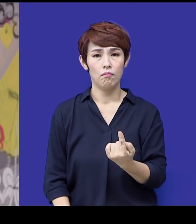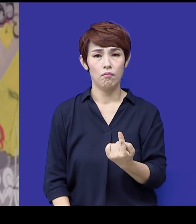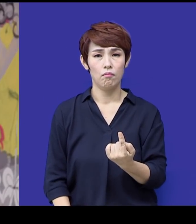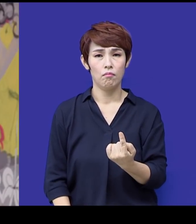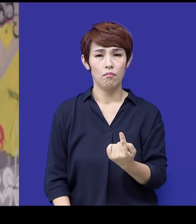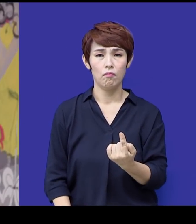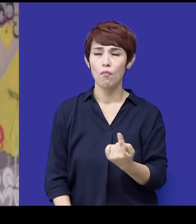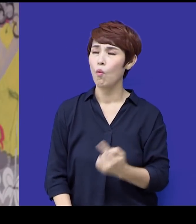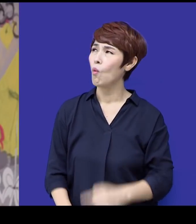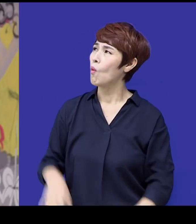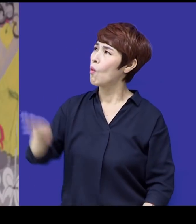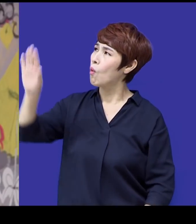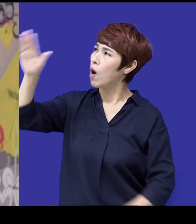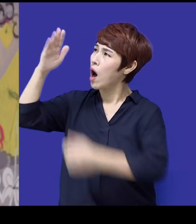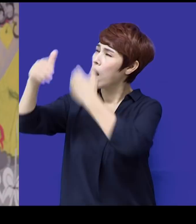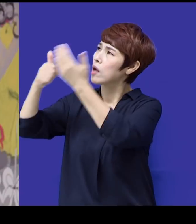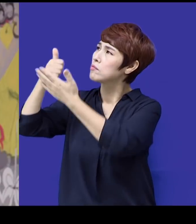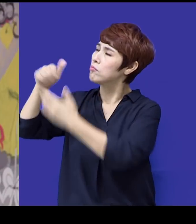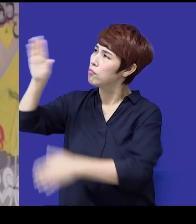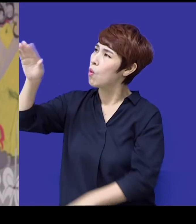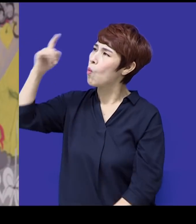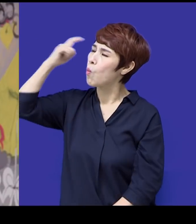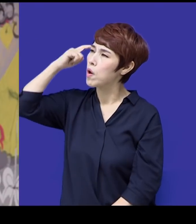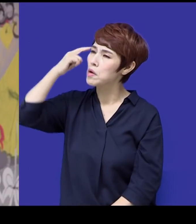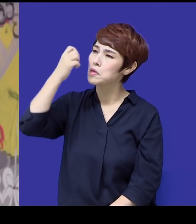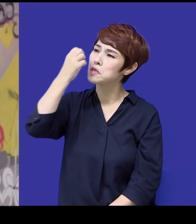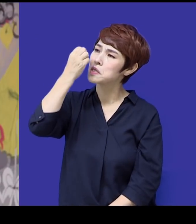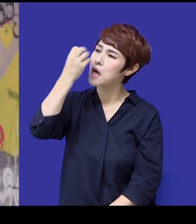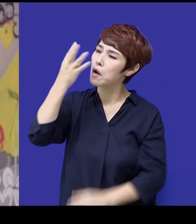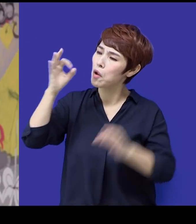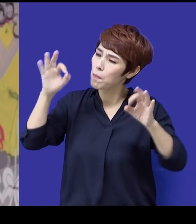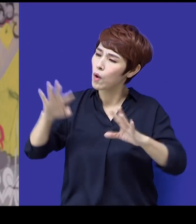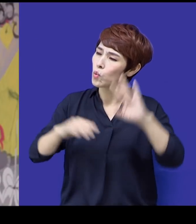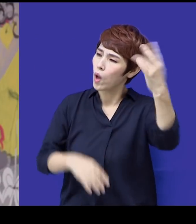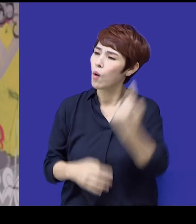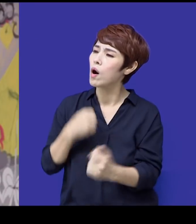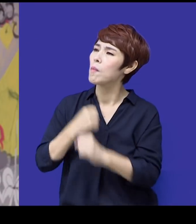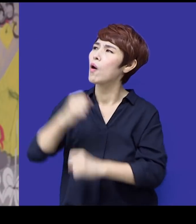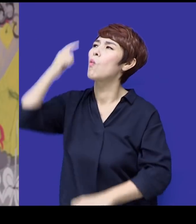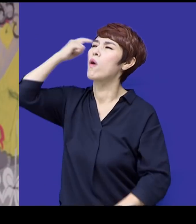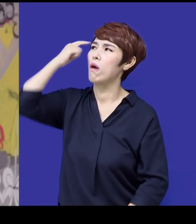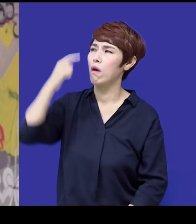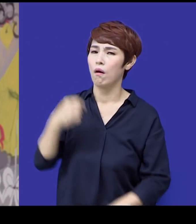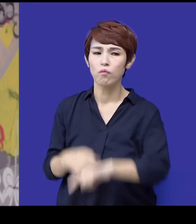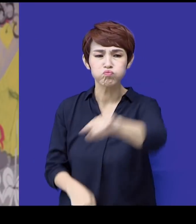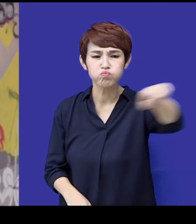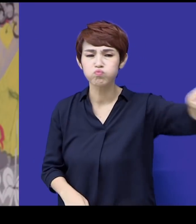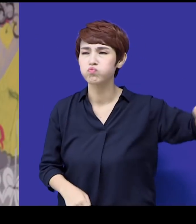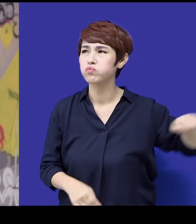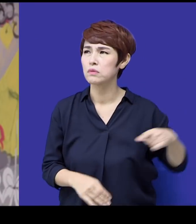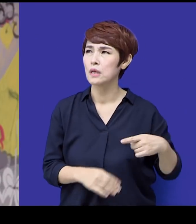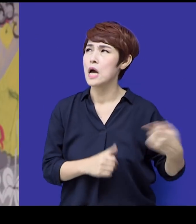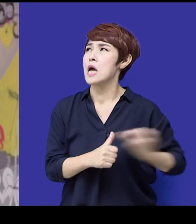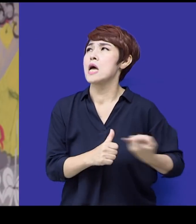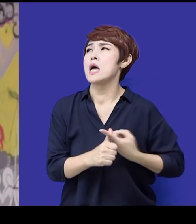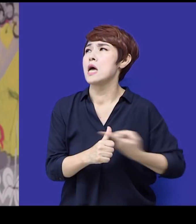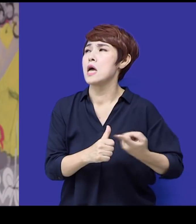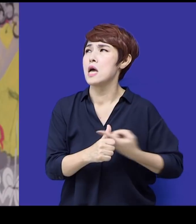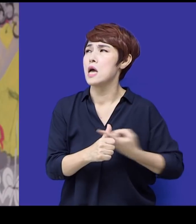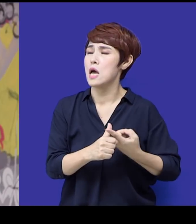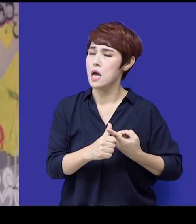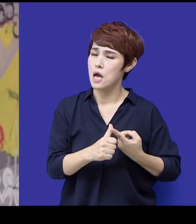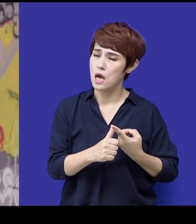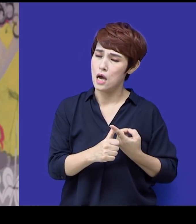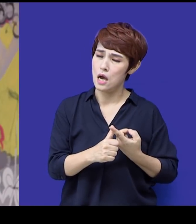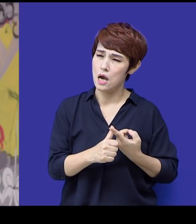그렇게 4개월 만에 돌아오게 하시냐. 그리고 왜 소리 그 사람들한테 그런 안